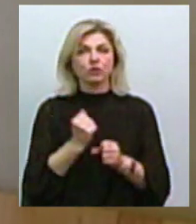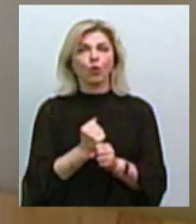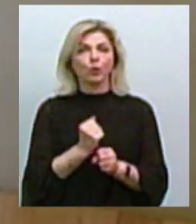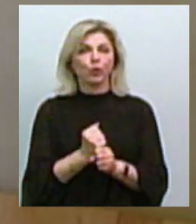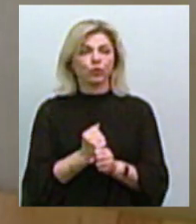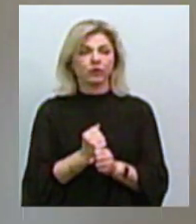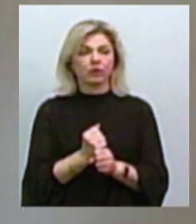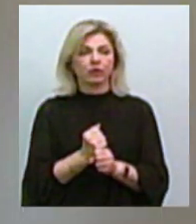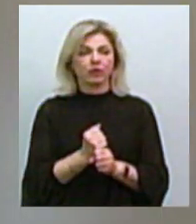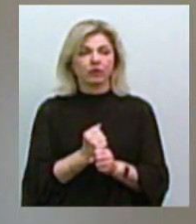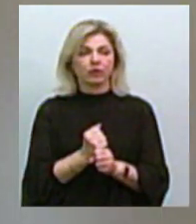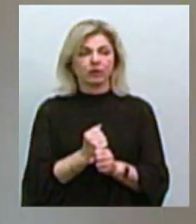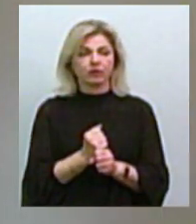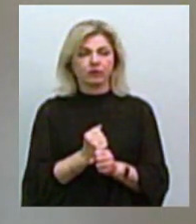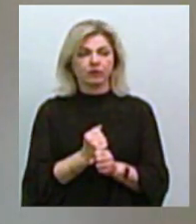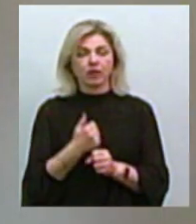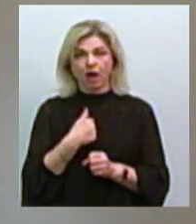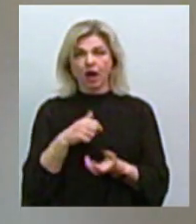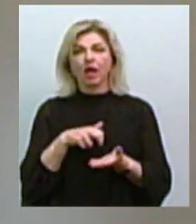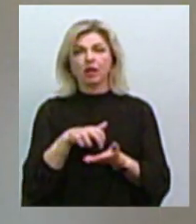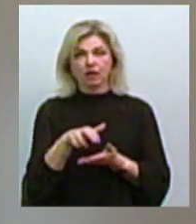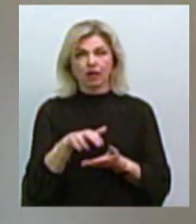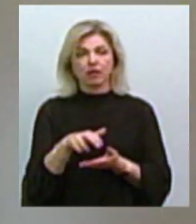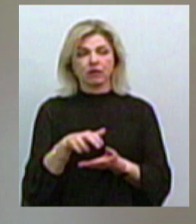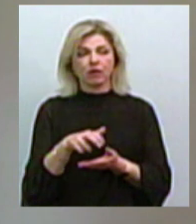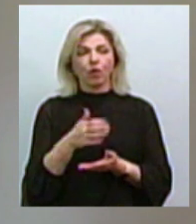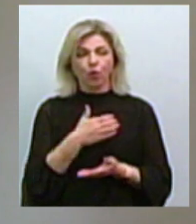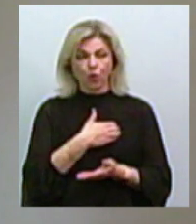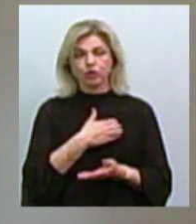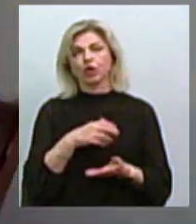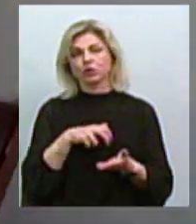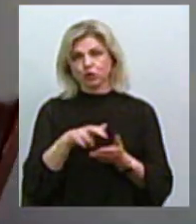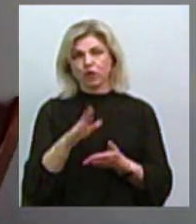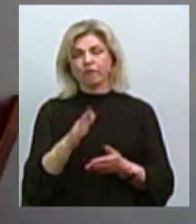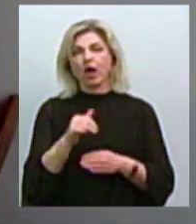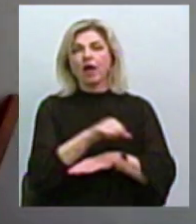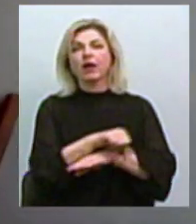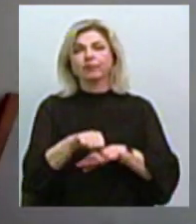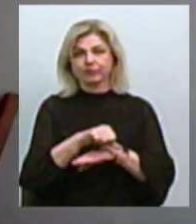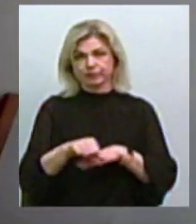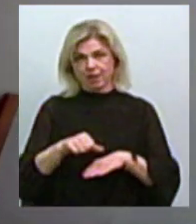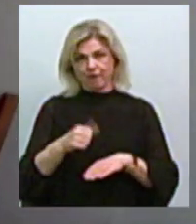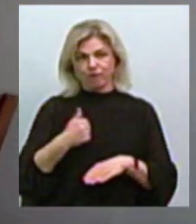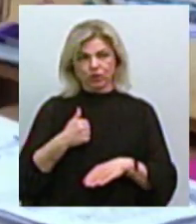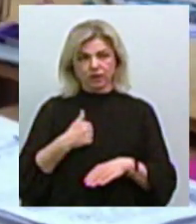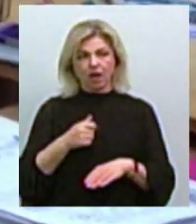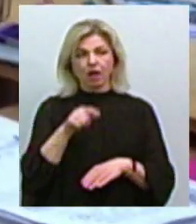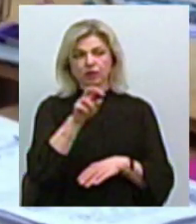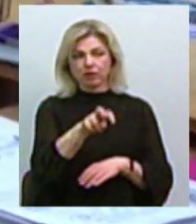в фермера. Хочете служити, хотів послужити в прикордонних військах. Призовник йде на огляд до